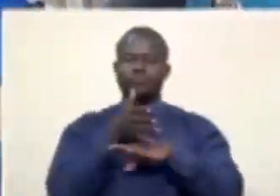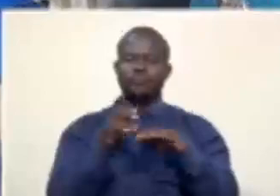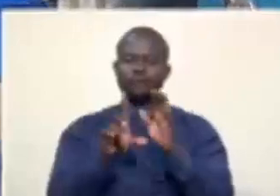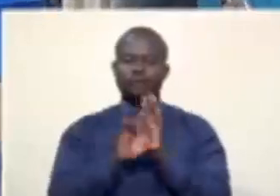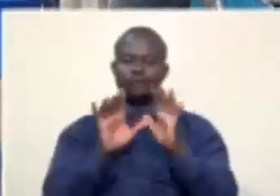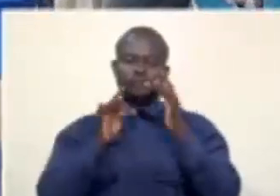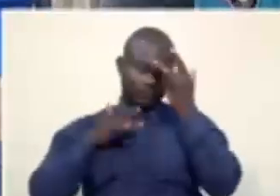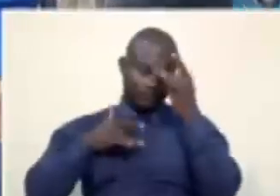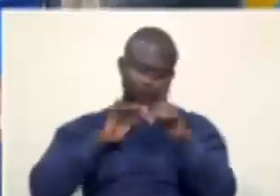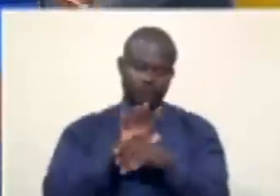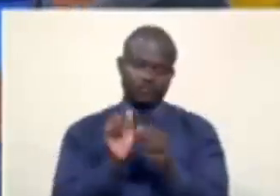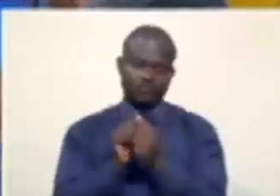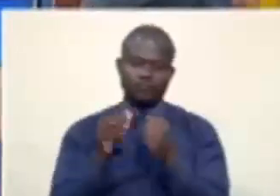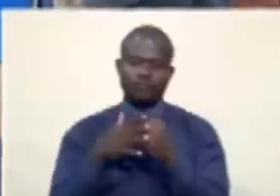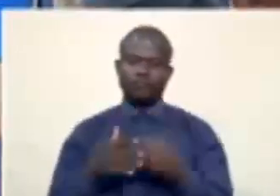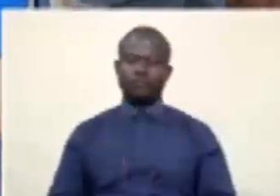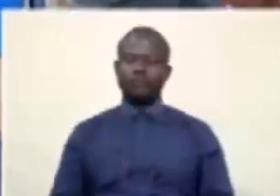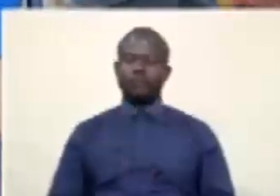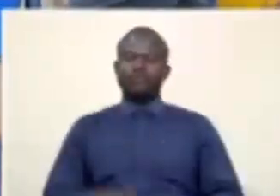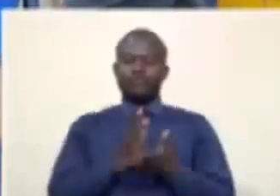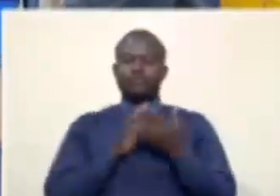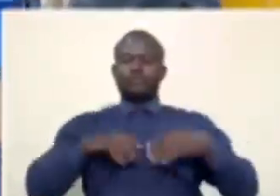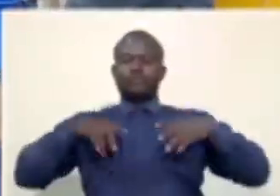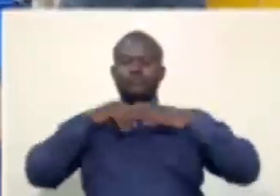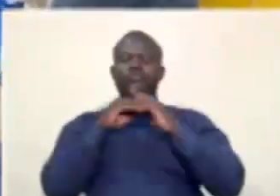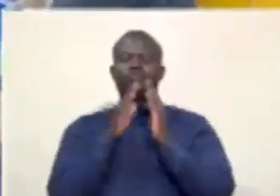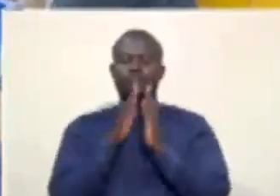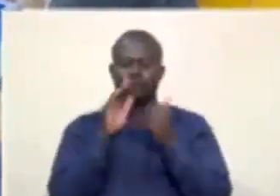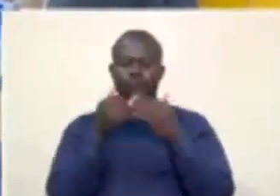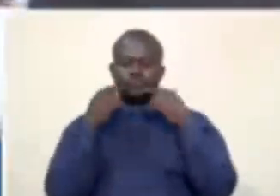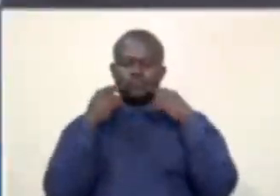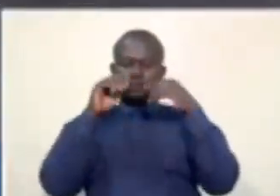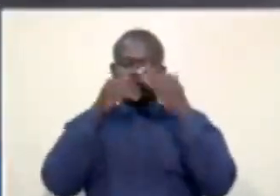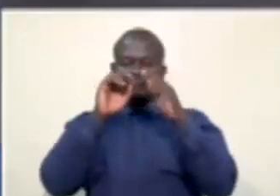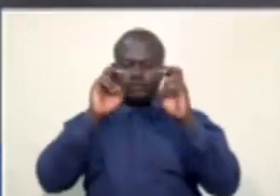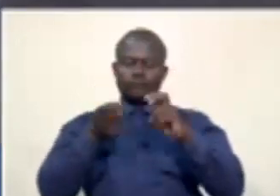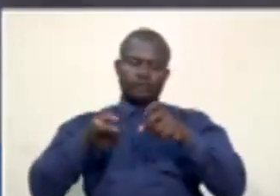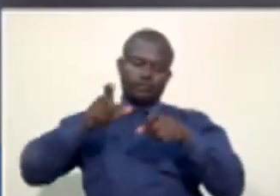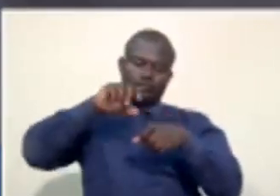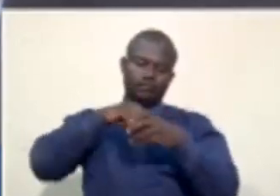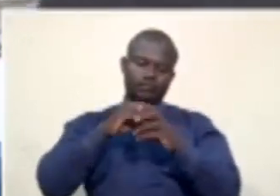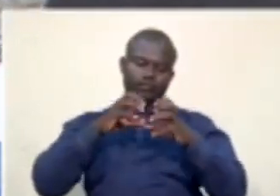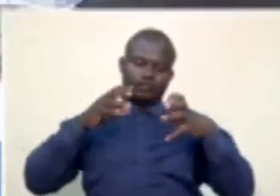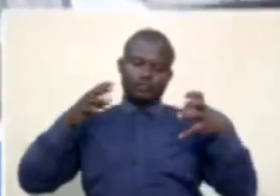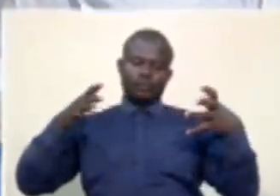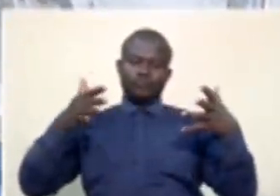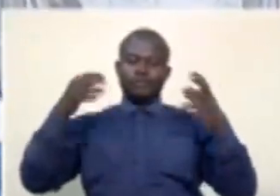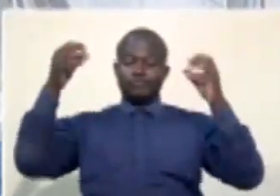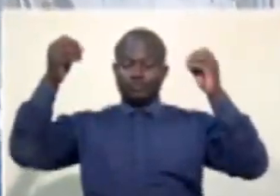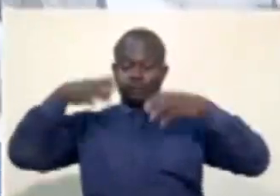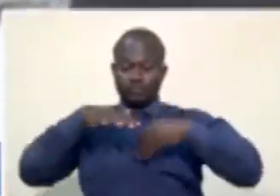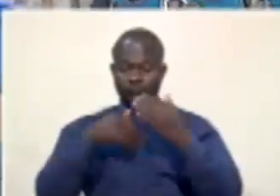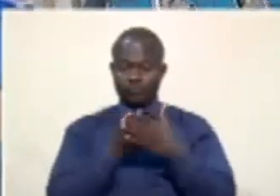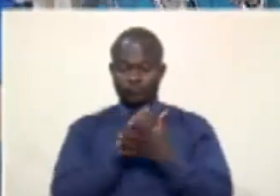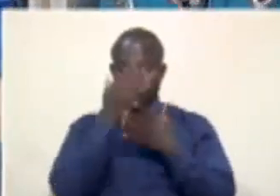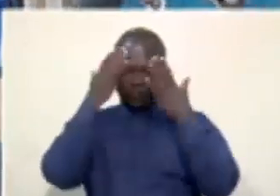mabwiriza yo kwirinda icyorezo cya COVID-19 bamwe mu batuye umujyi bavuga ko ubwiyongere bw'iki cyorezo buri kugaragara muri iyi minsi